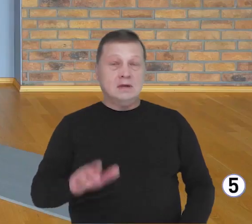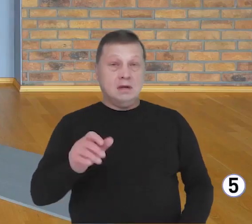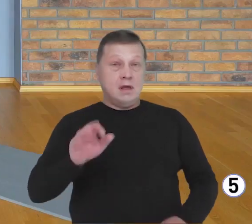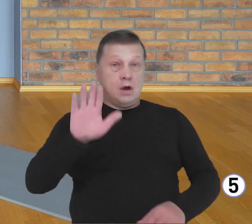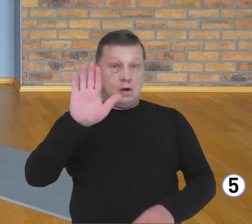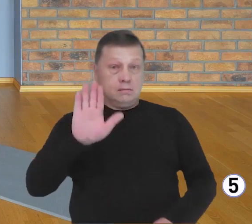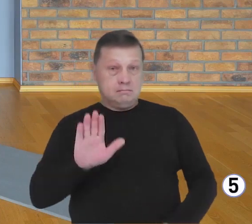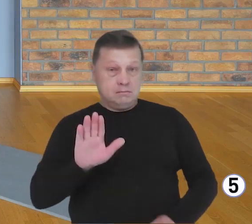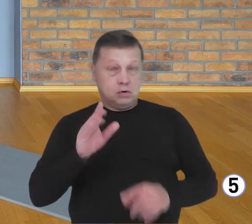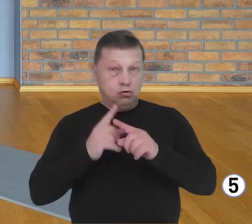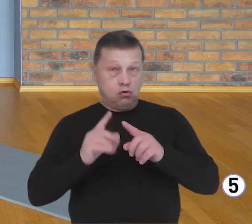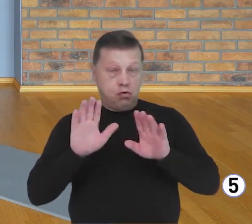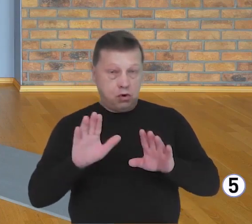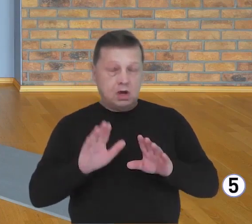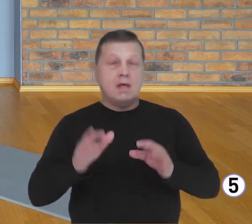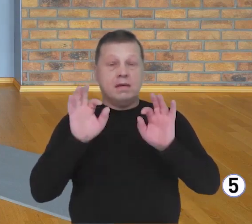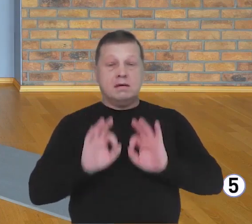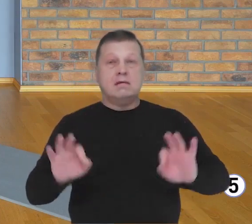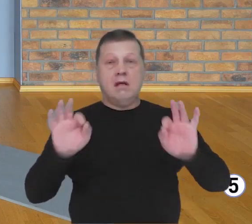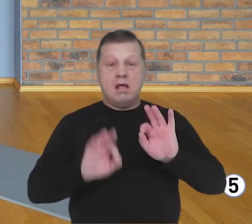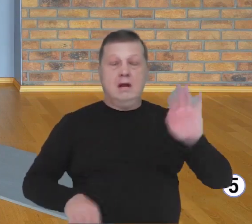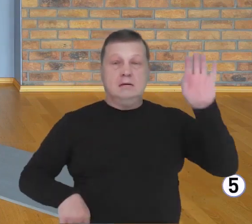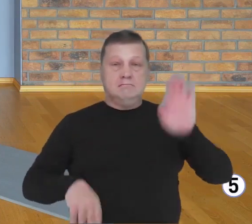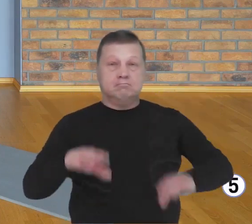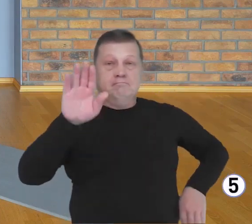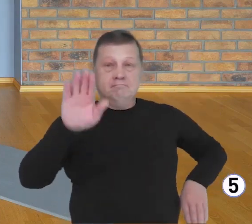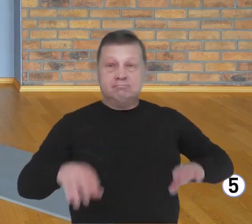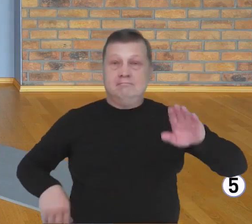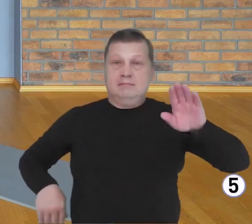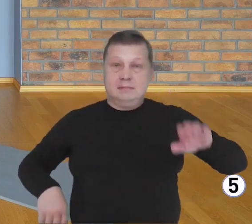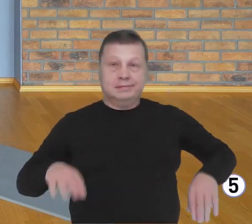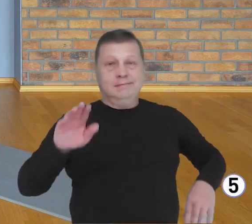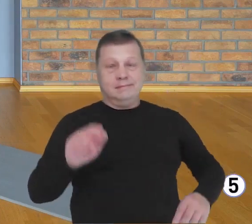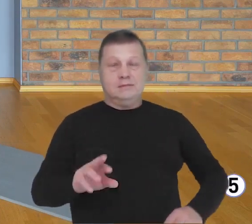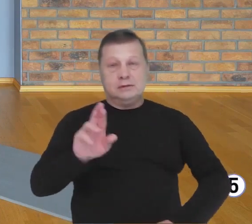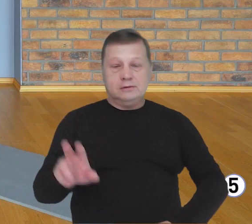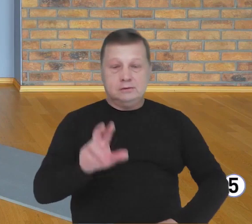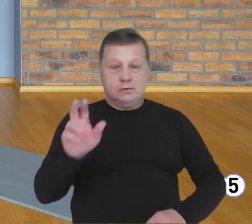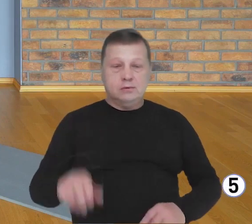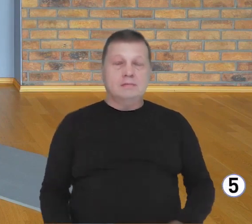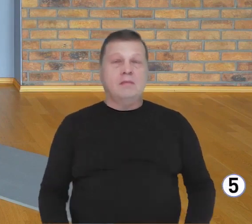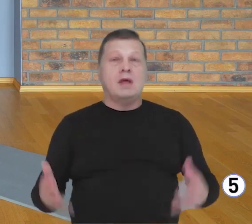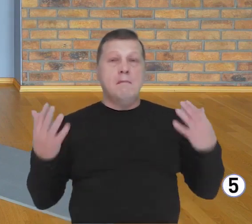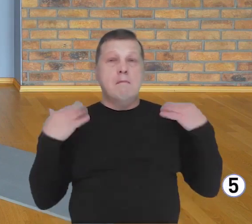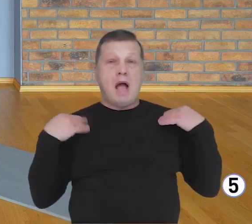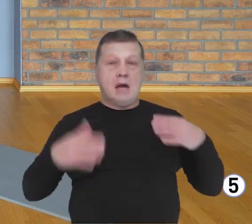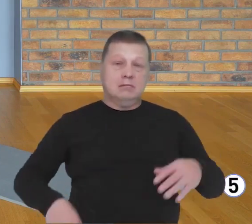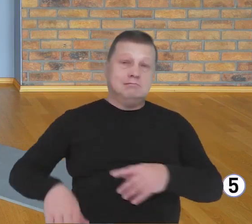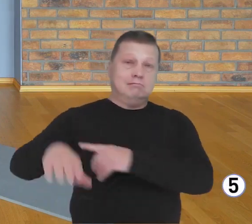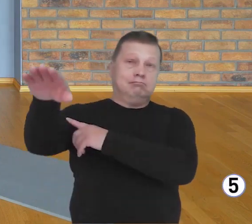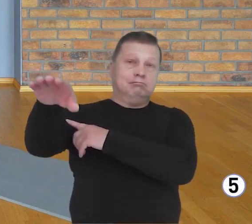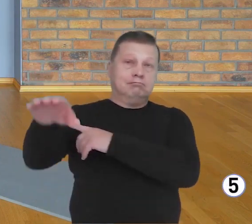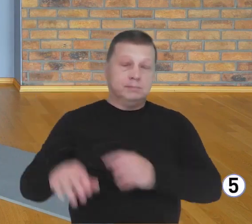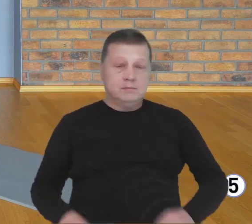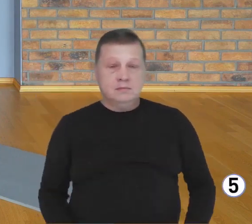W opadzie łopia delikatnie wykonujemy naprzemienne ruchy ramion do poziomu barku.